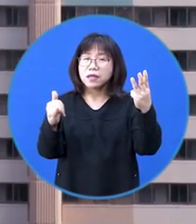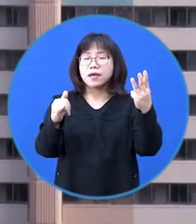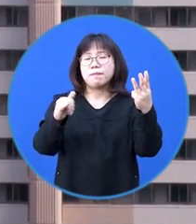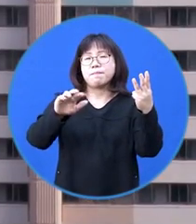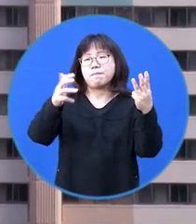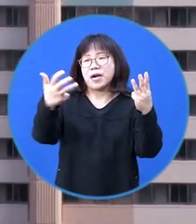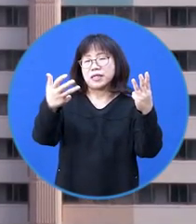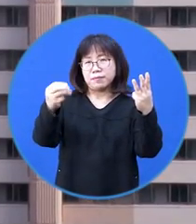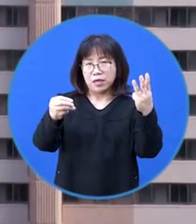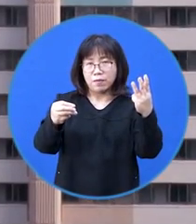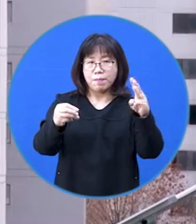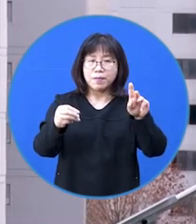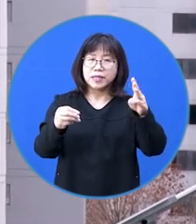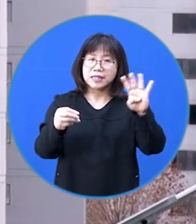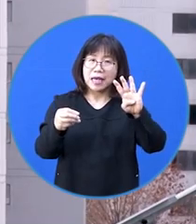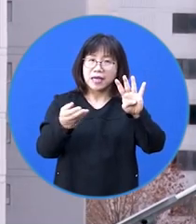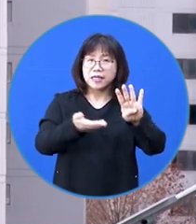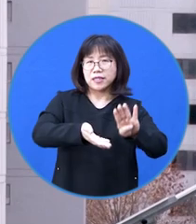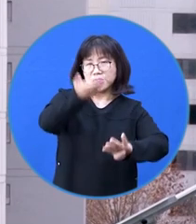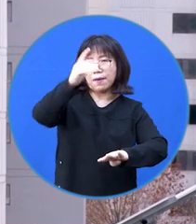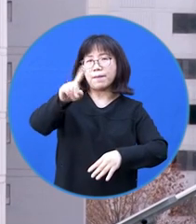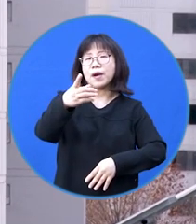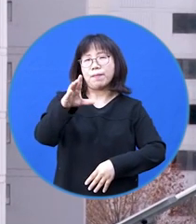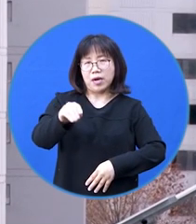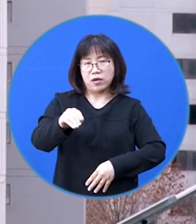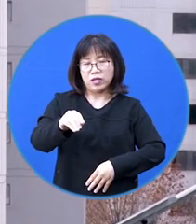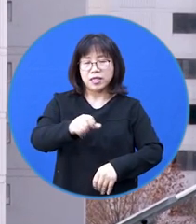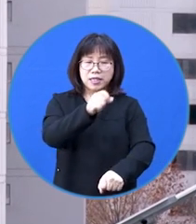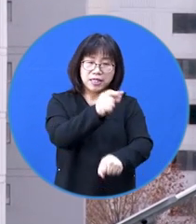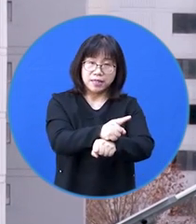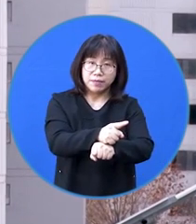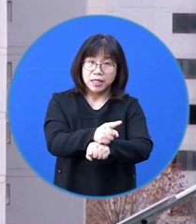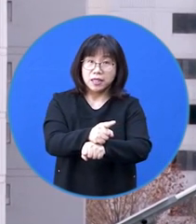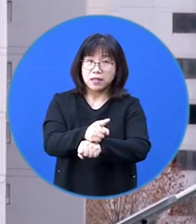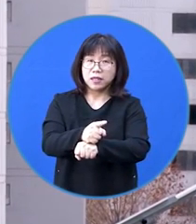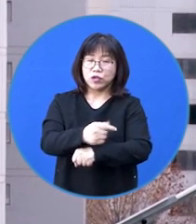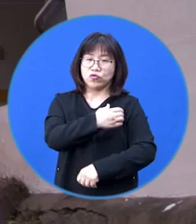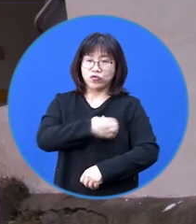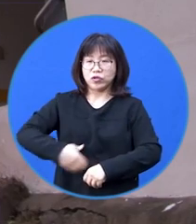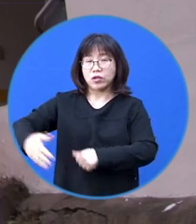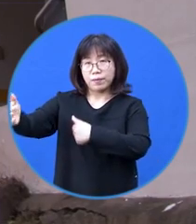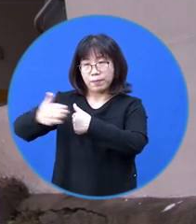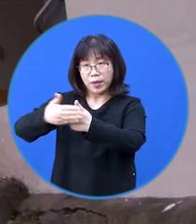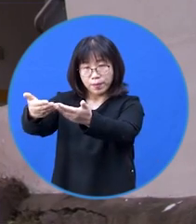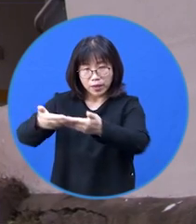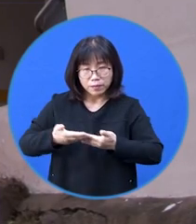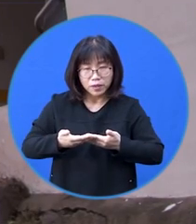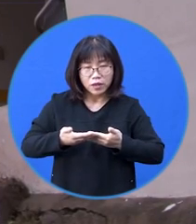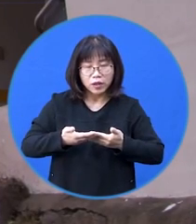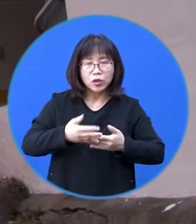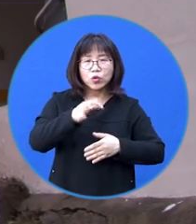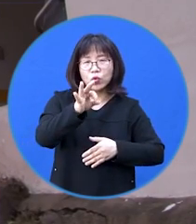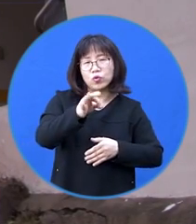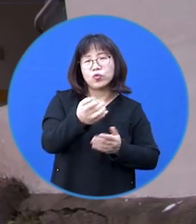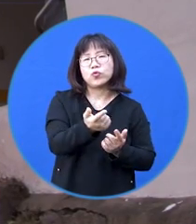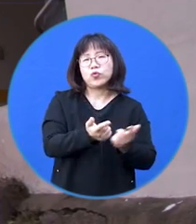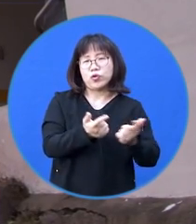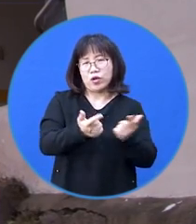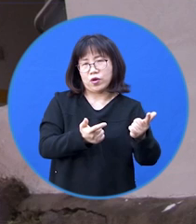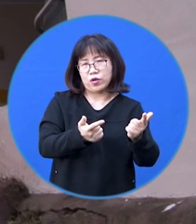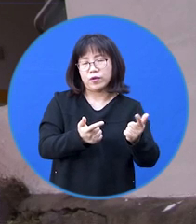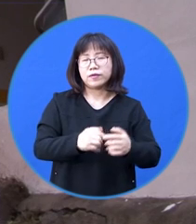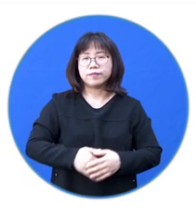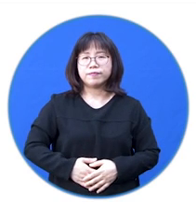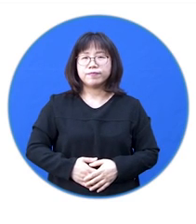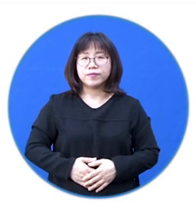이상은 100만원을 받게 되는데 이미 지자체로부터 일부 금액을 직원 받았다면 지원금이 달라질 수 있습니다